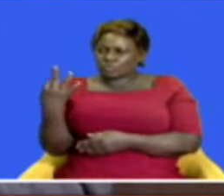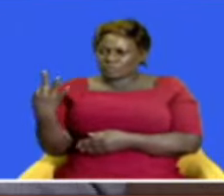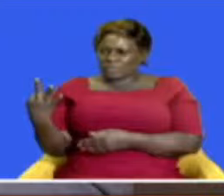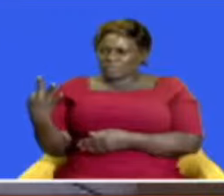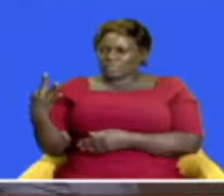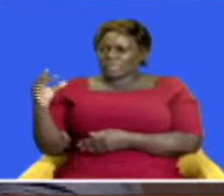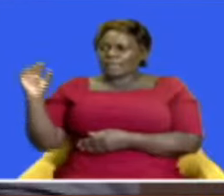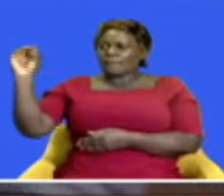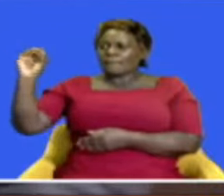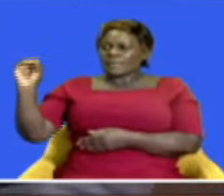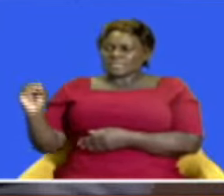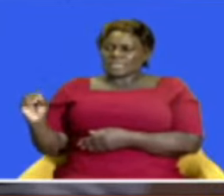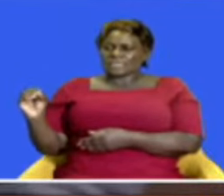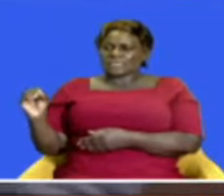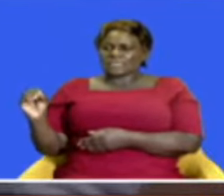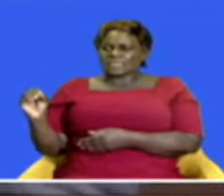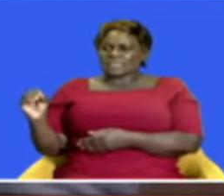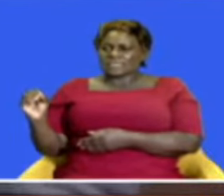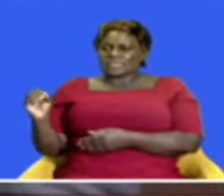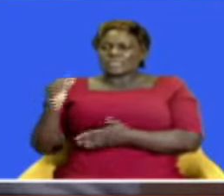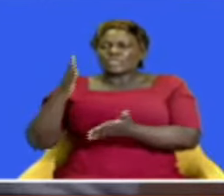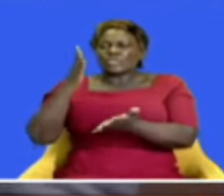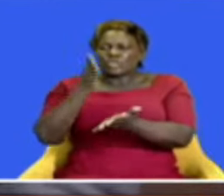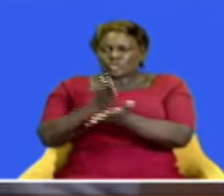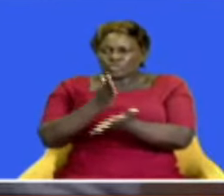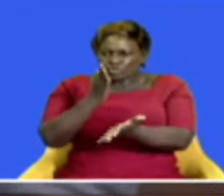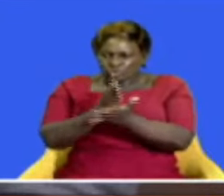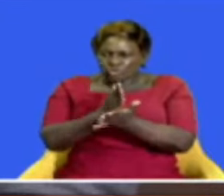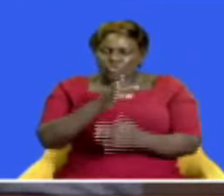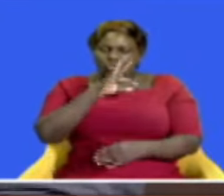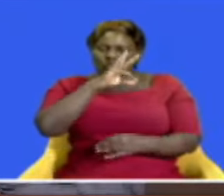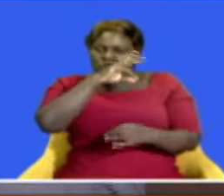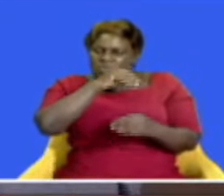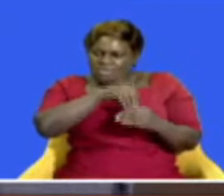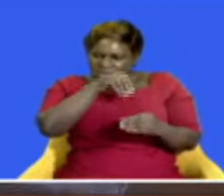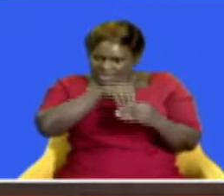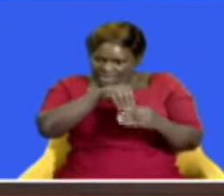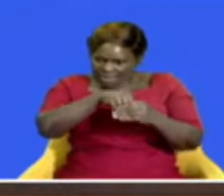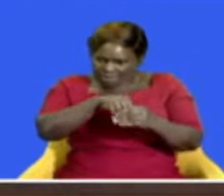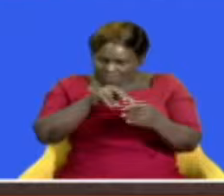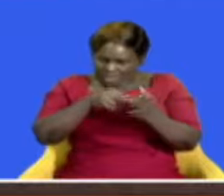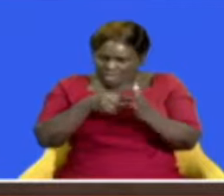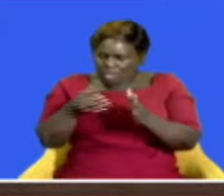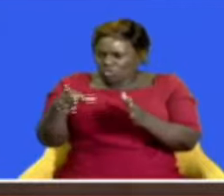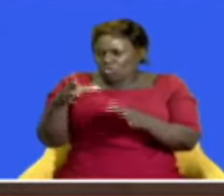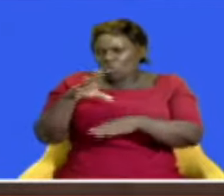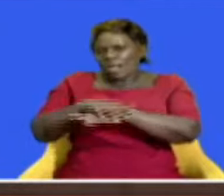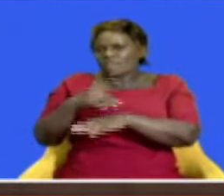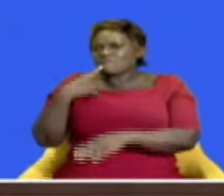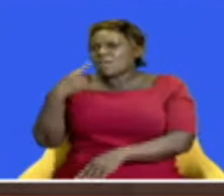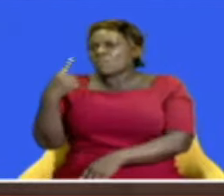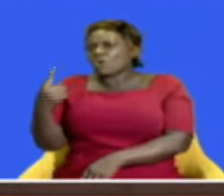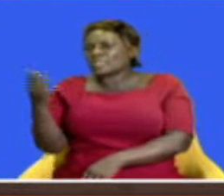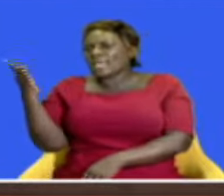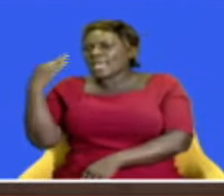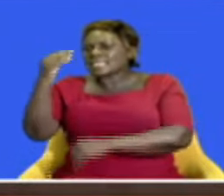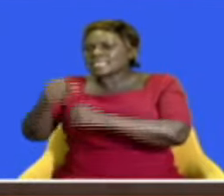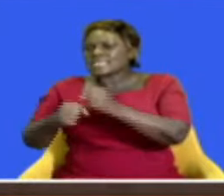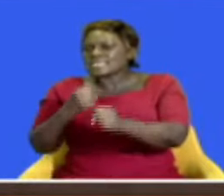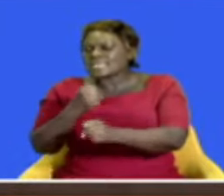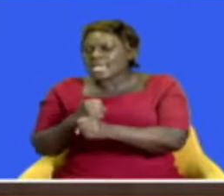2% hadi 3%. Yaani ile inaitwa real income. Real income ni kumaanisha kama ulikuwa na shilingi 100 mwaka